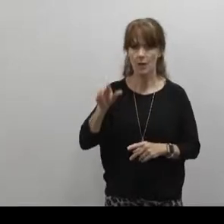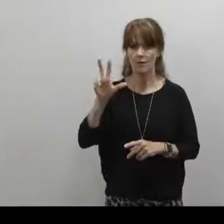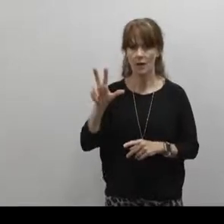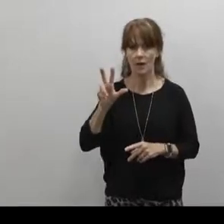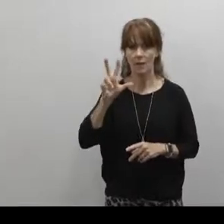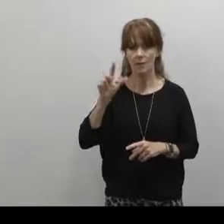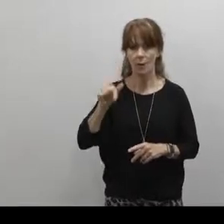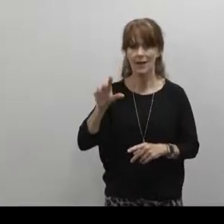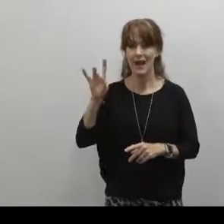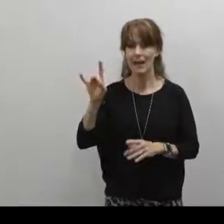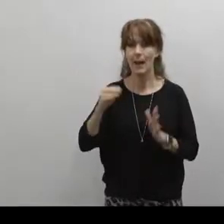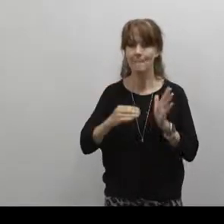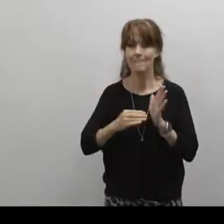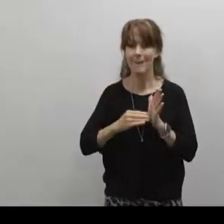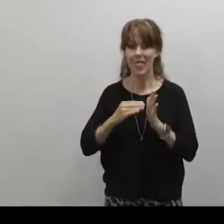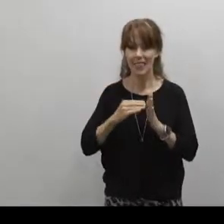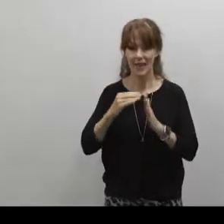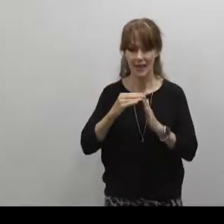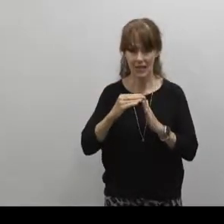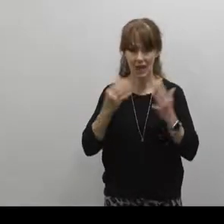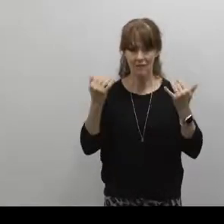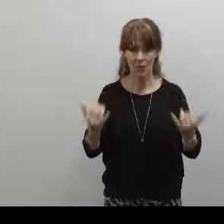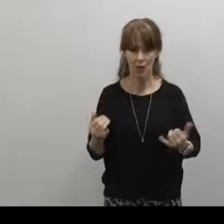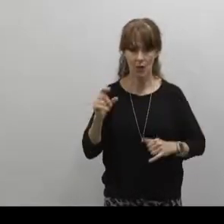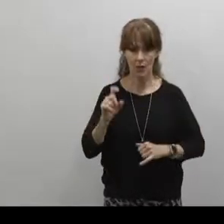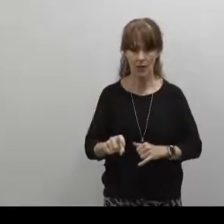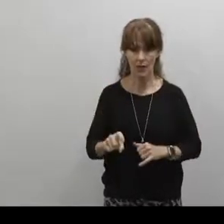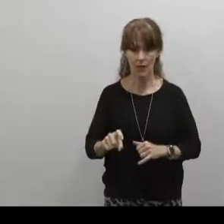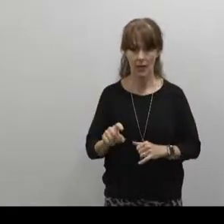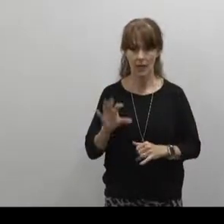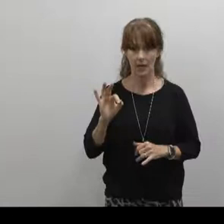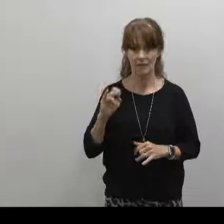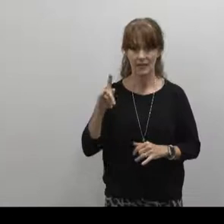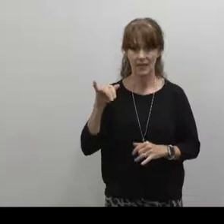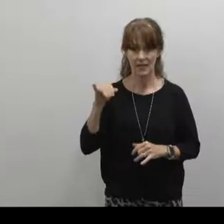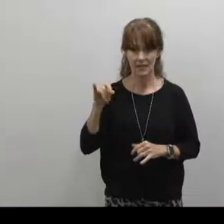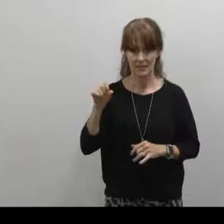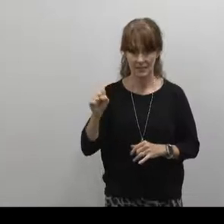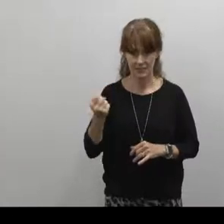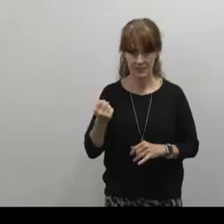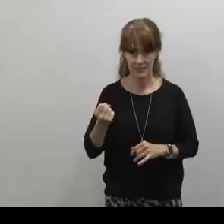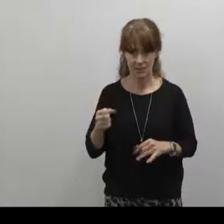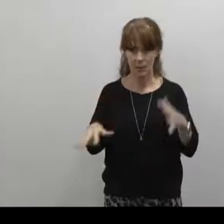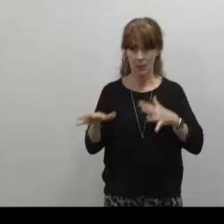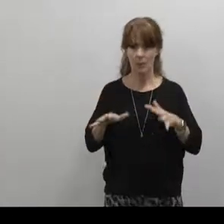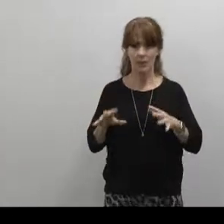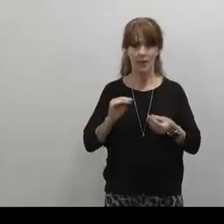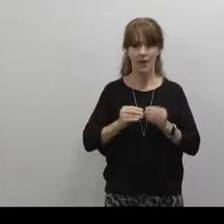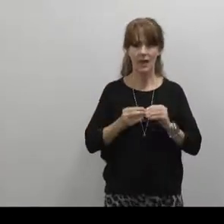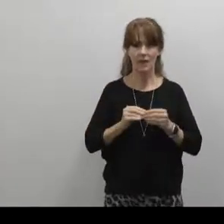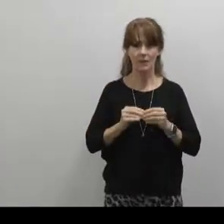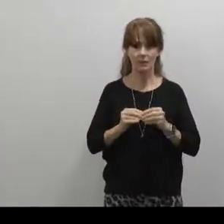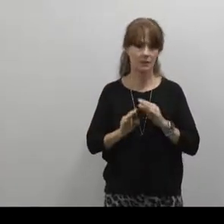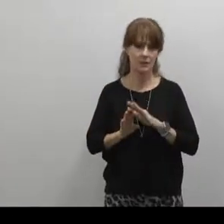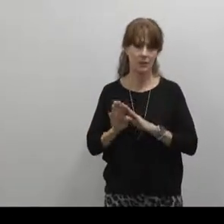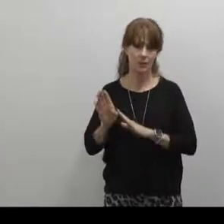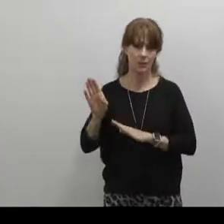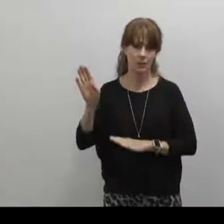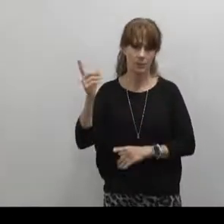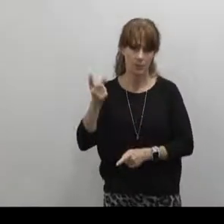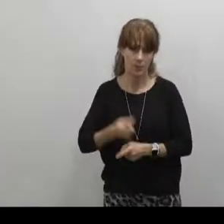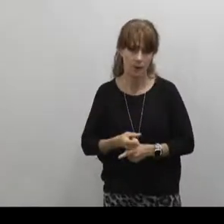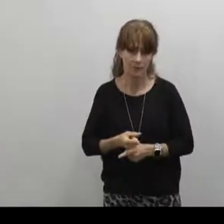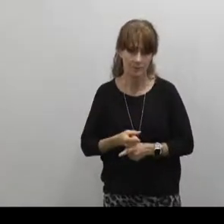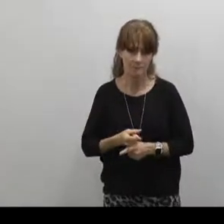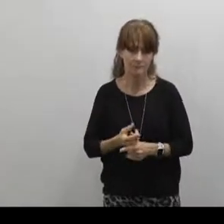ban tri bay bông pram tạo bay bông bông bay mà rồi liền à